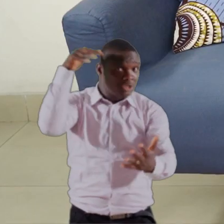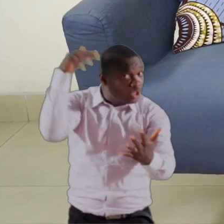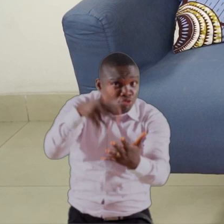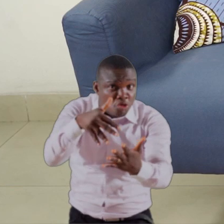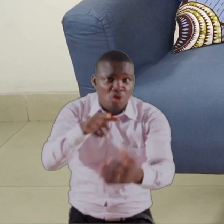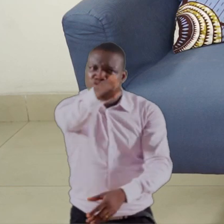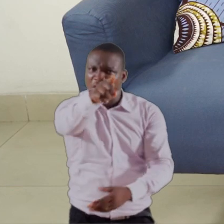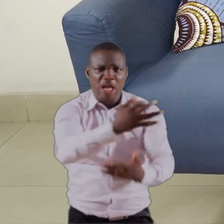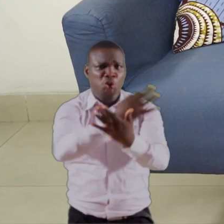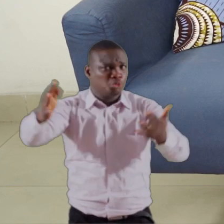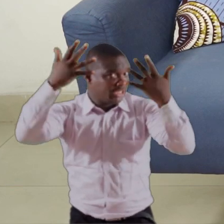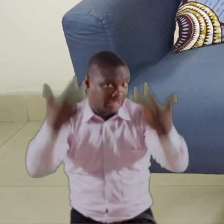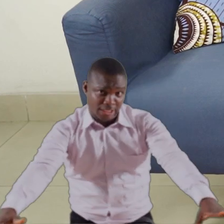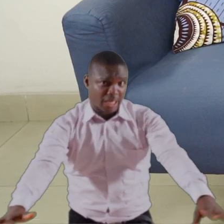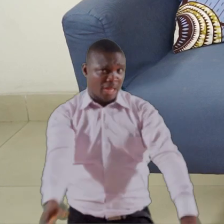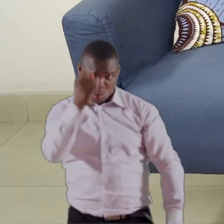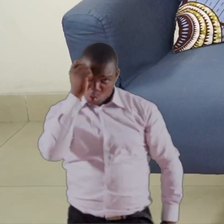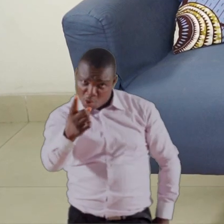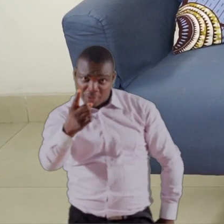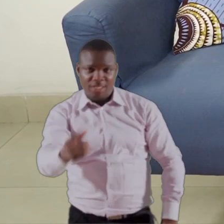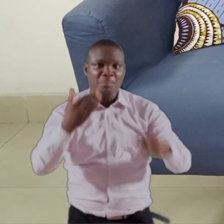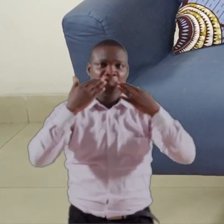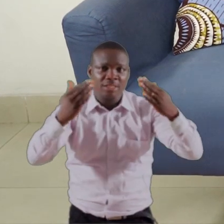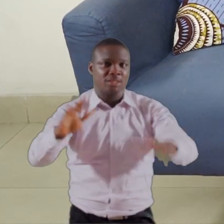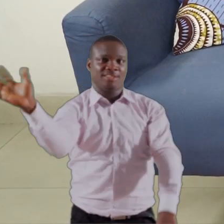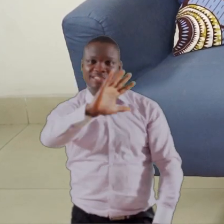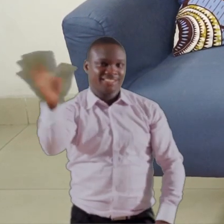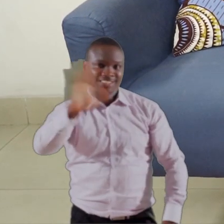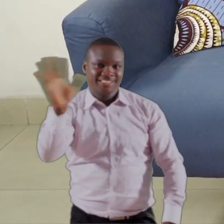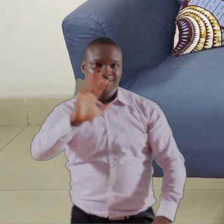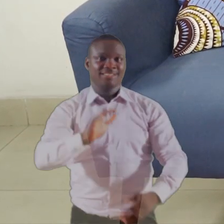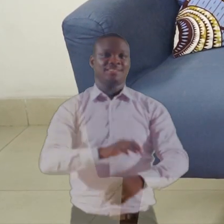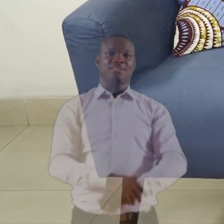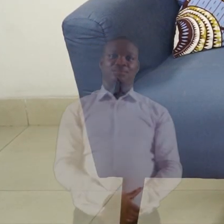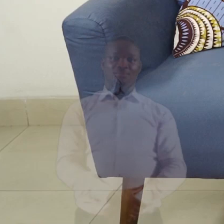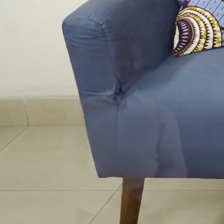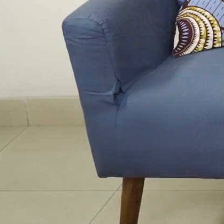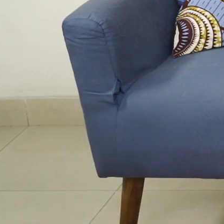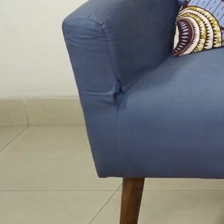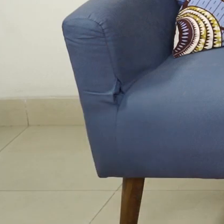bosser a déjà accepté d'avance d'échouer. À demain.